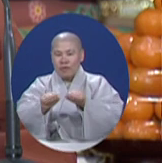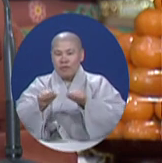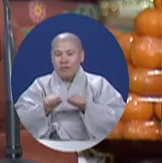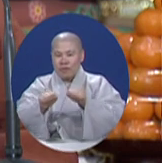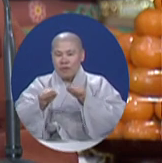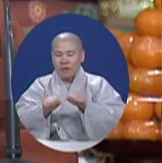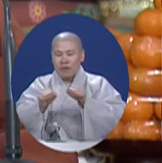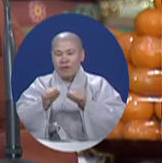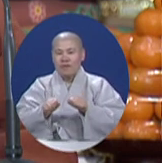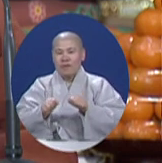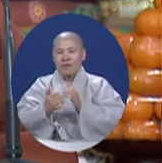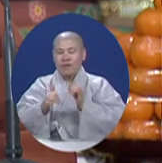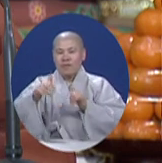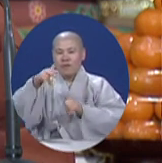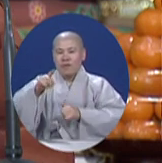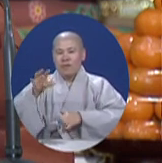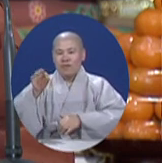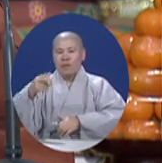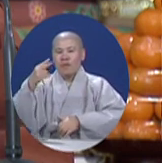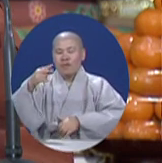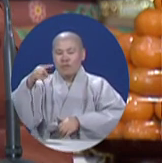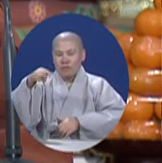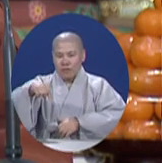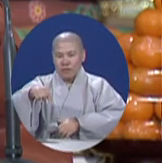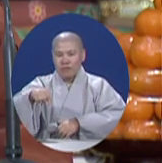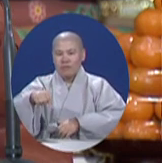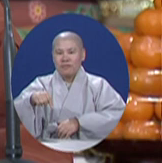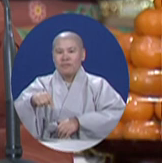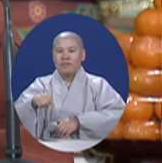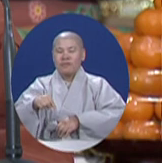청소하는 분을 정두라고 그래요. 깨끗할 정자를 써서 정두.